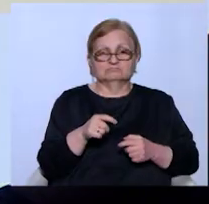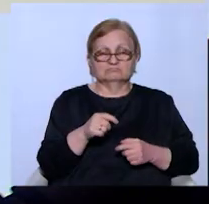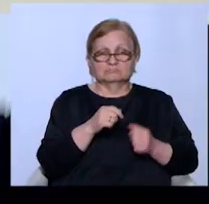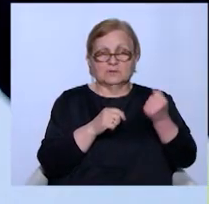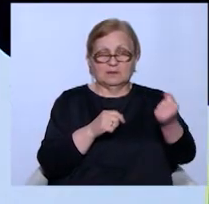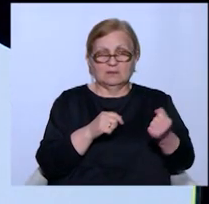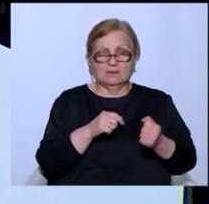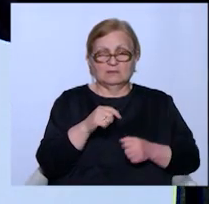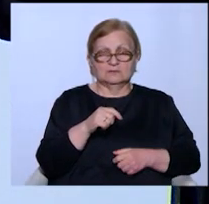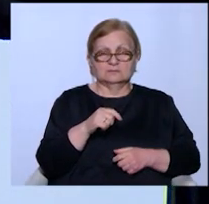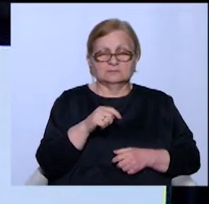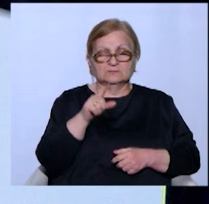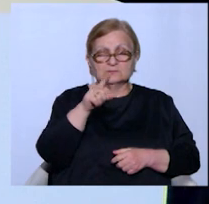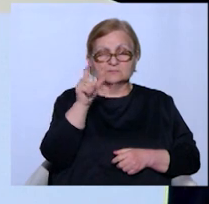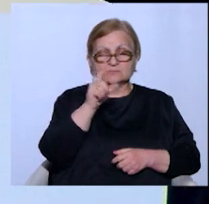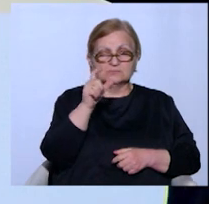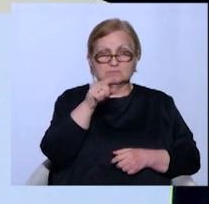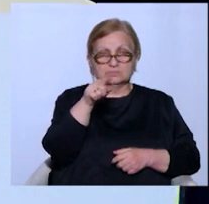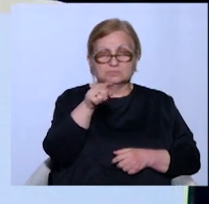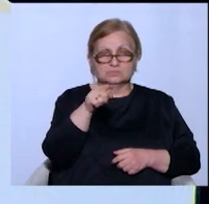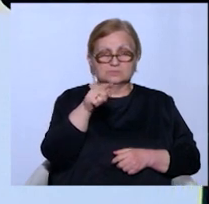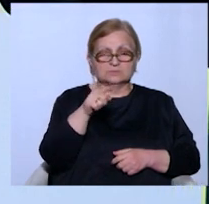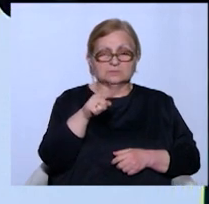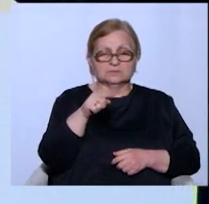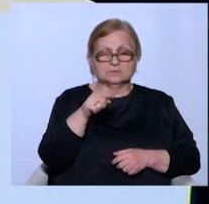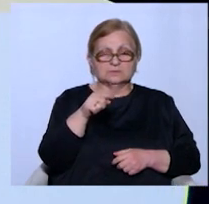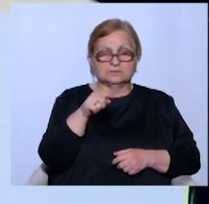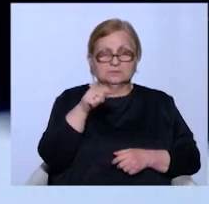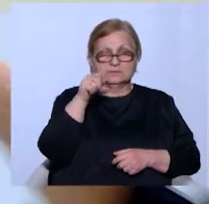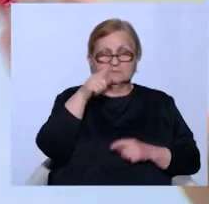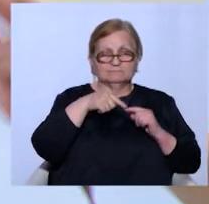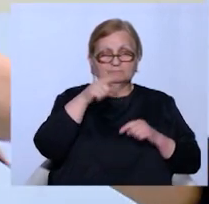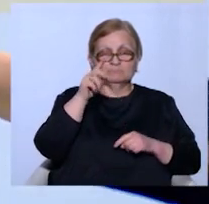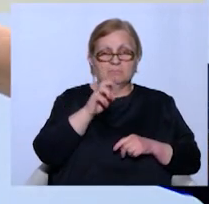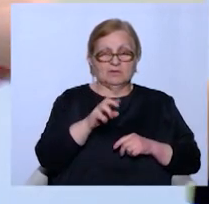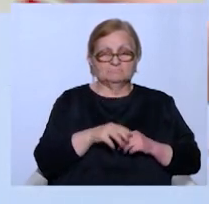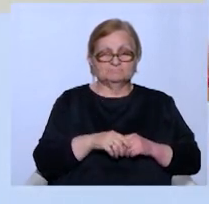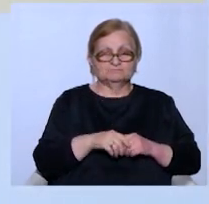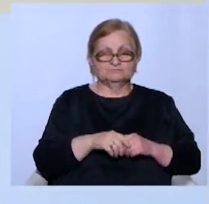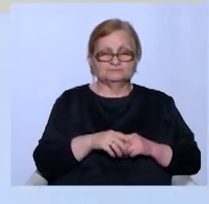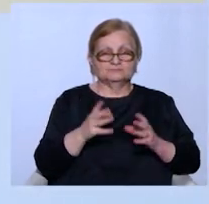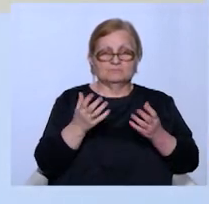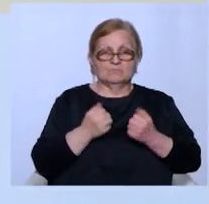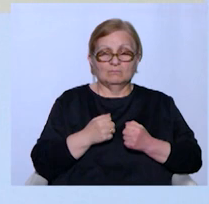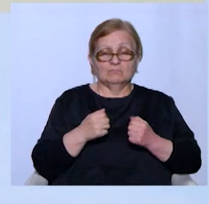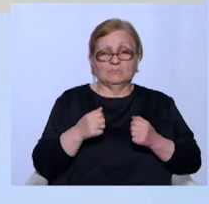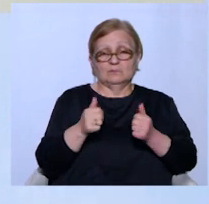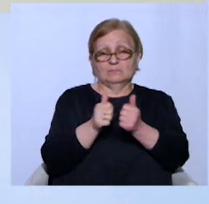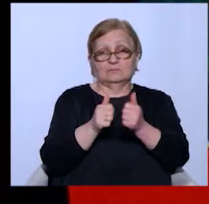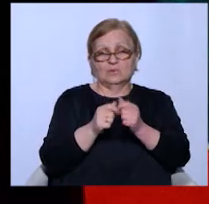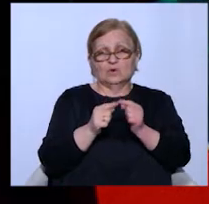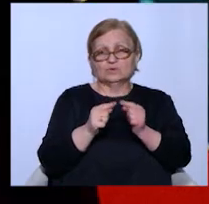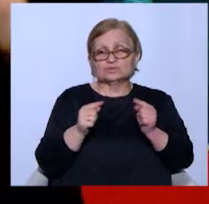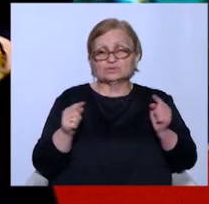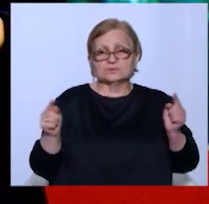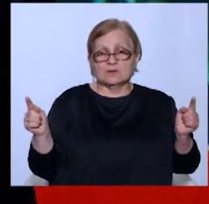a, ხოლო აი ამ ცისფერი, აი მართკუთხედის, ლურჯი მართკუთხედის სიგრძე არის b. ანუ მივიღეთ გვერდი გვერდ გრძელი,